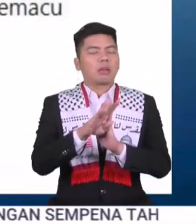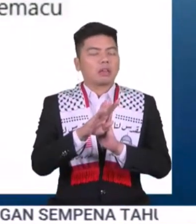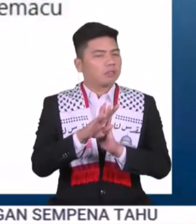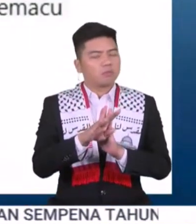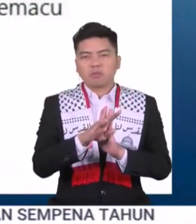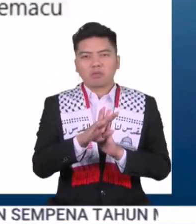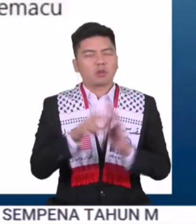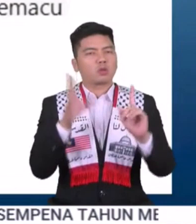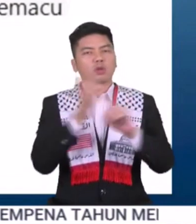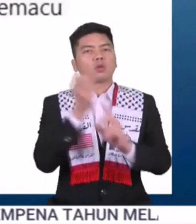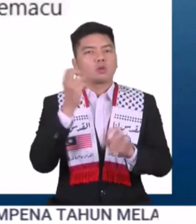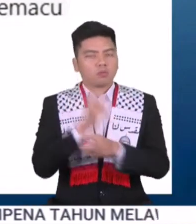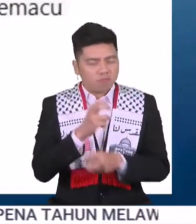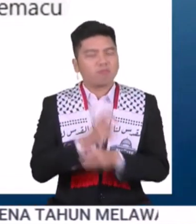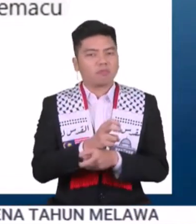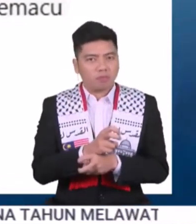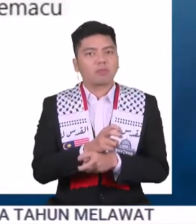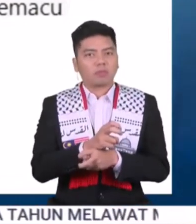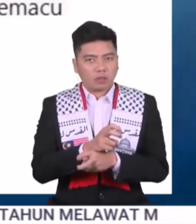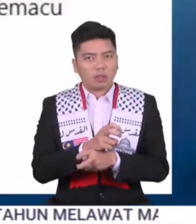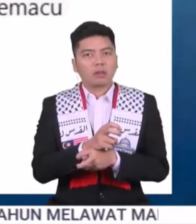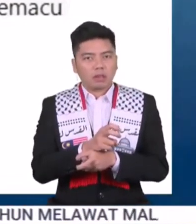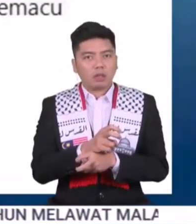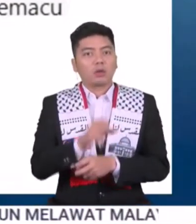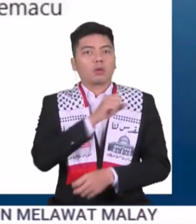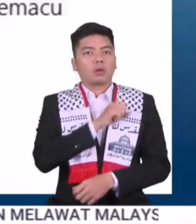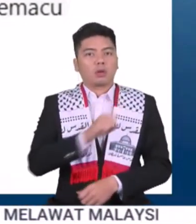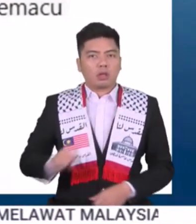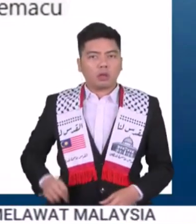akan tercapai. Sri Paduka Baginda Berdua turut